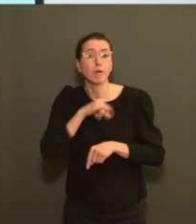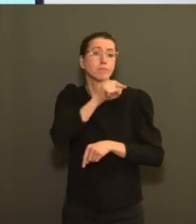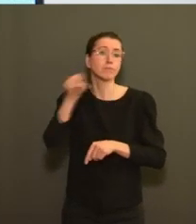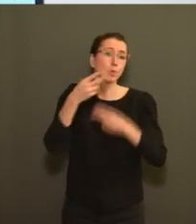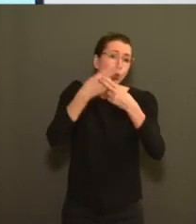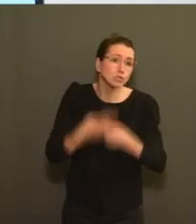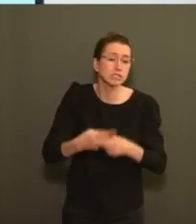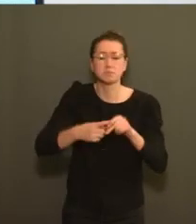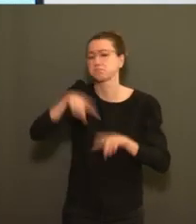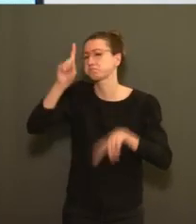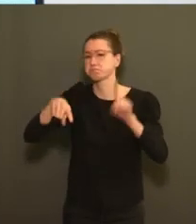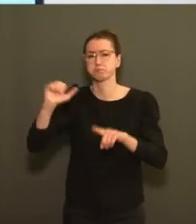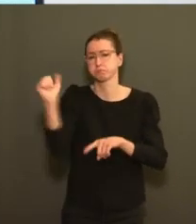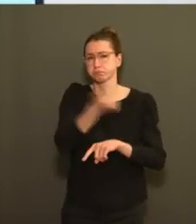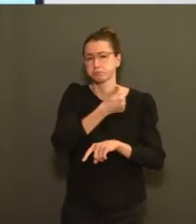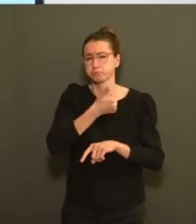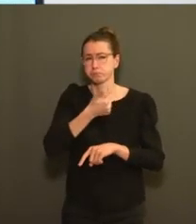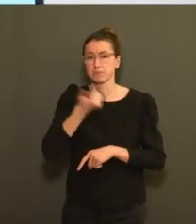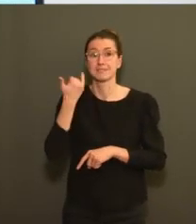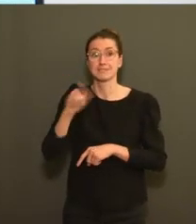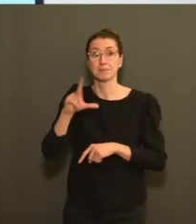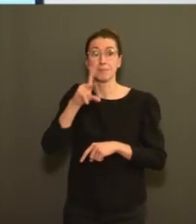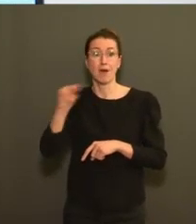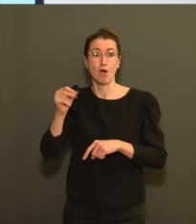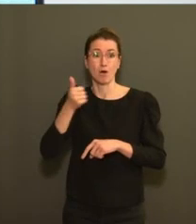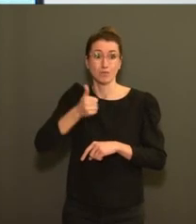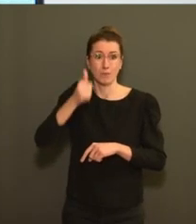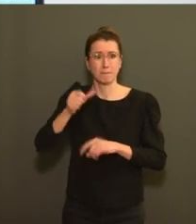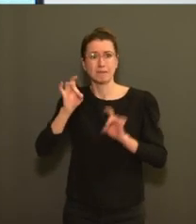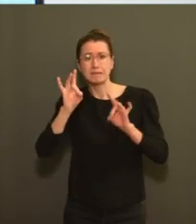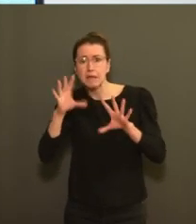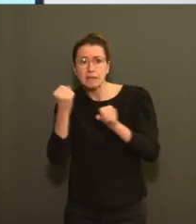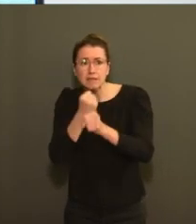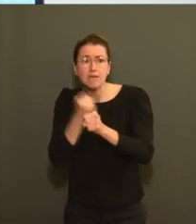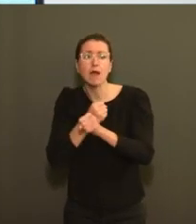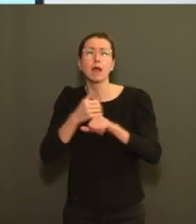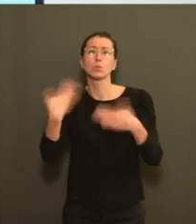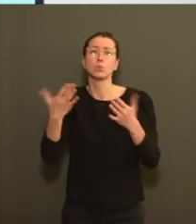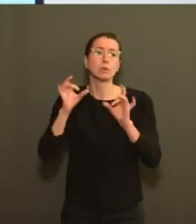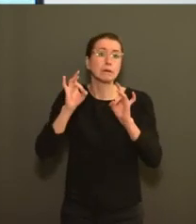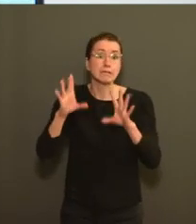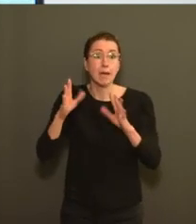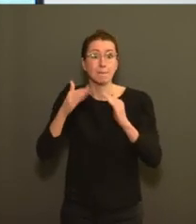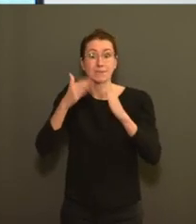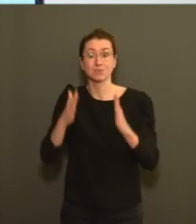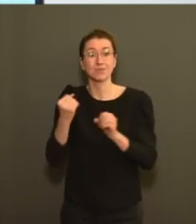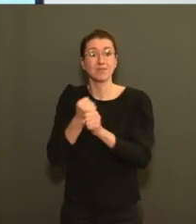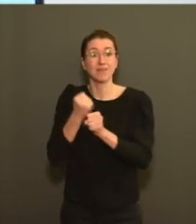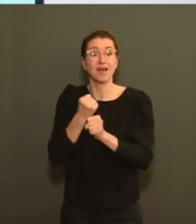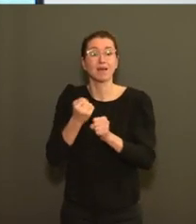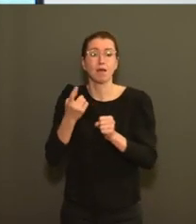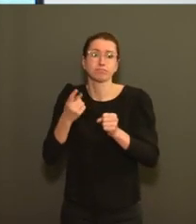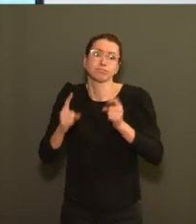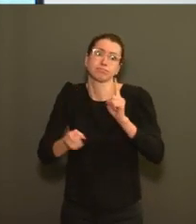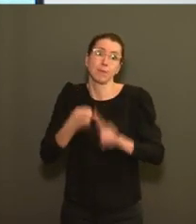Si vous ne travaillez pas et si vous ne télétravaillez pas surtout, c'est le plus important, durant cette période, profitez de la nature,